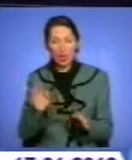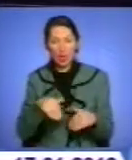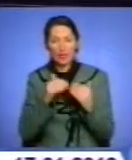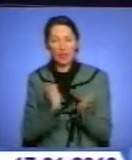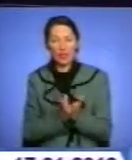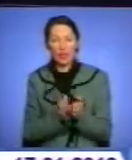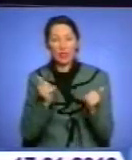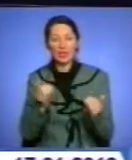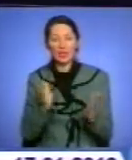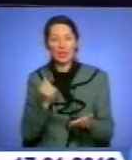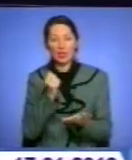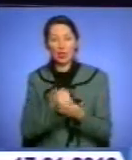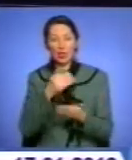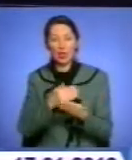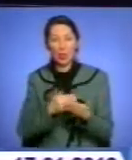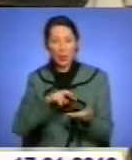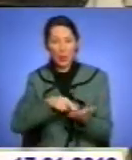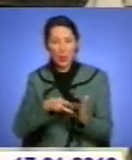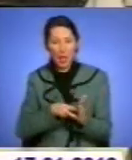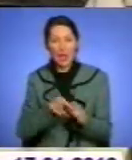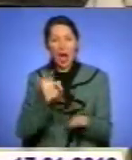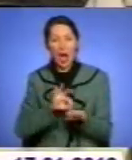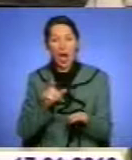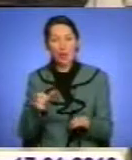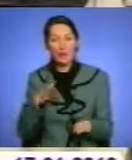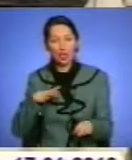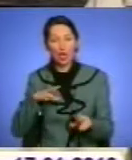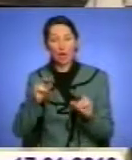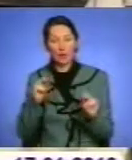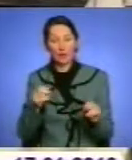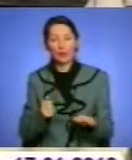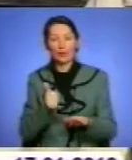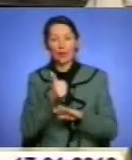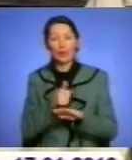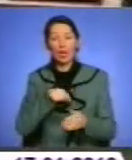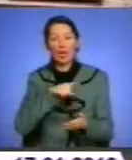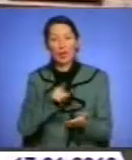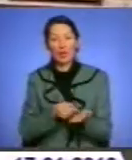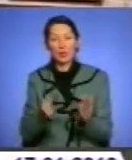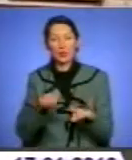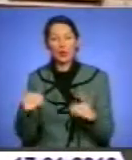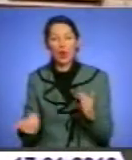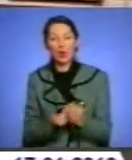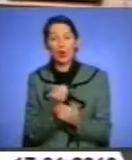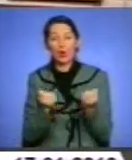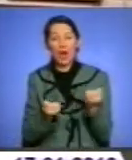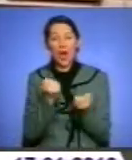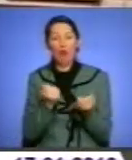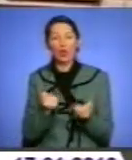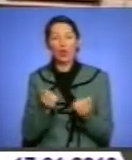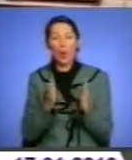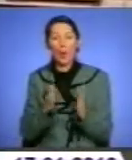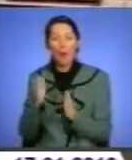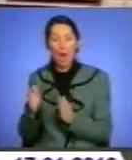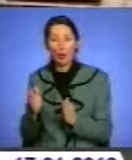плани, а хворі чекають обіцяного. Основним питанням наразі залишається оновлення автопарку. Кількість машин швидкої має не